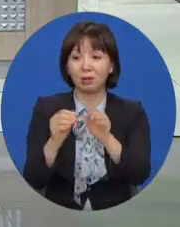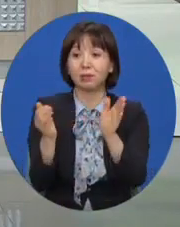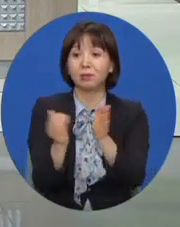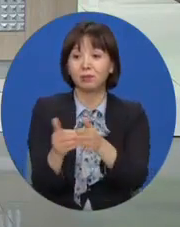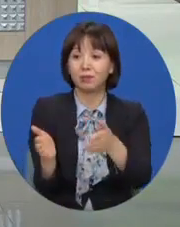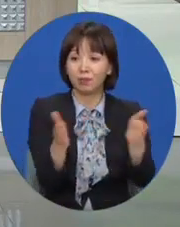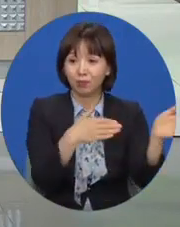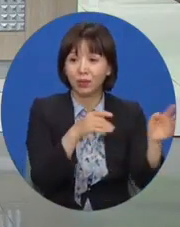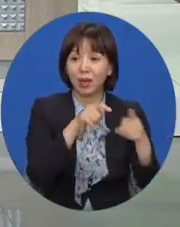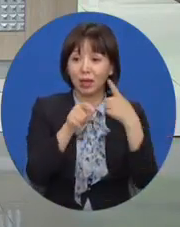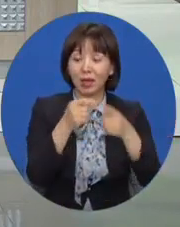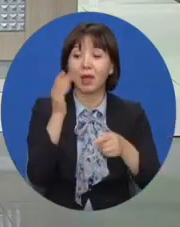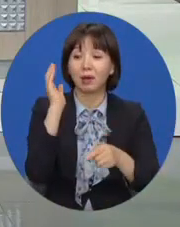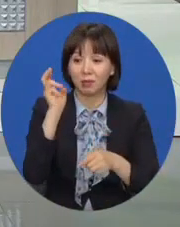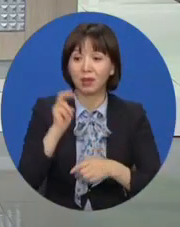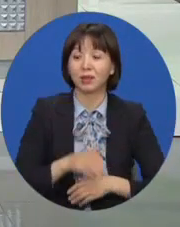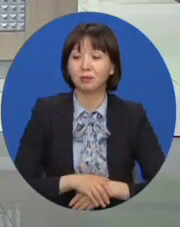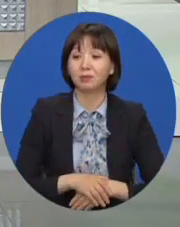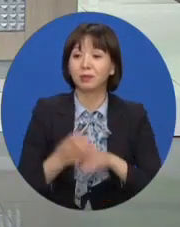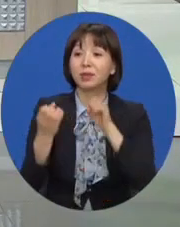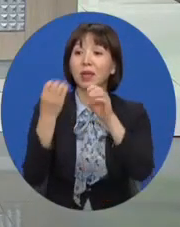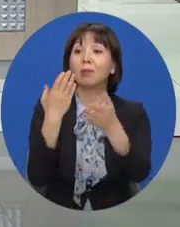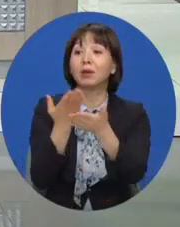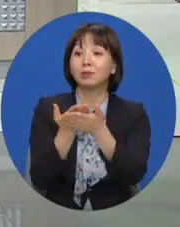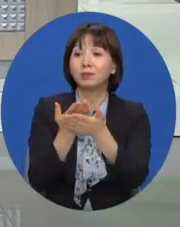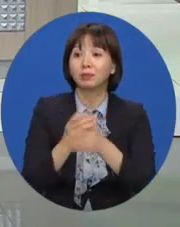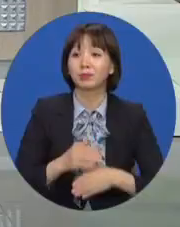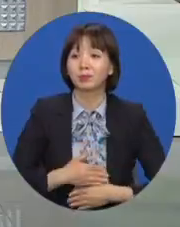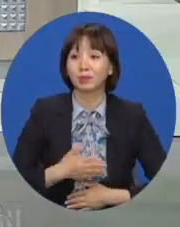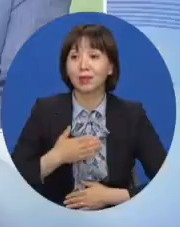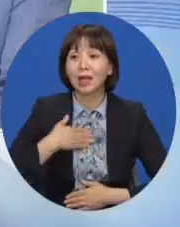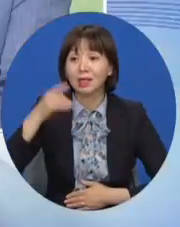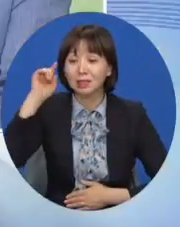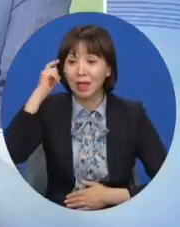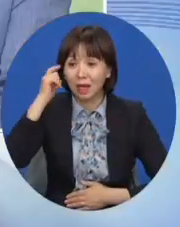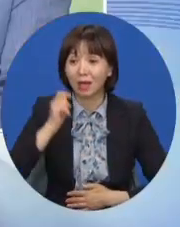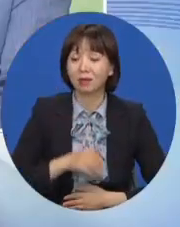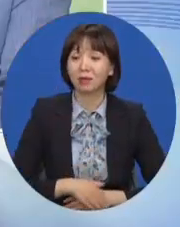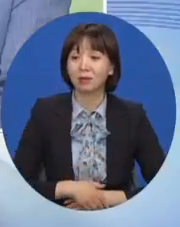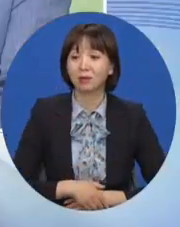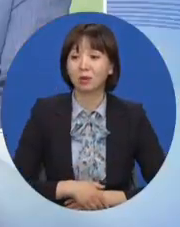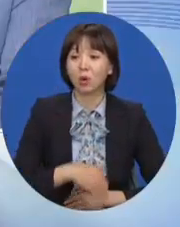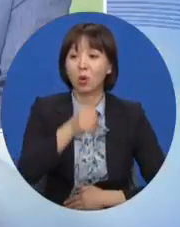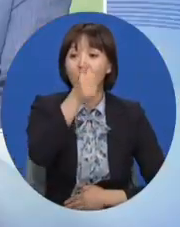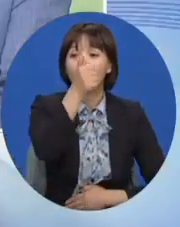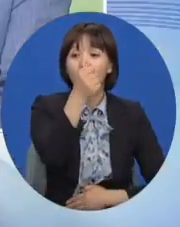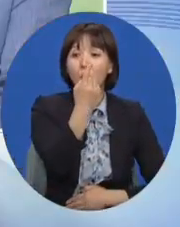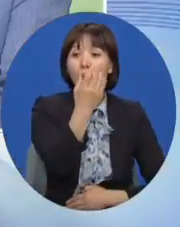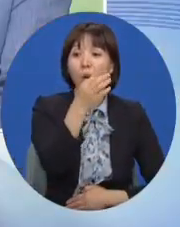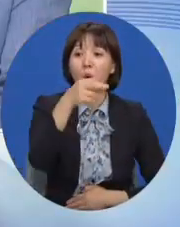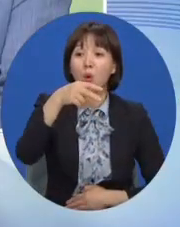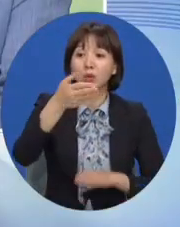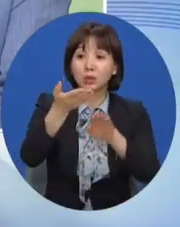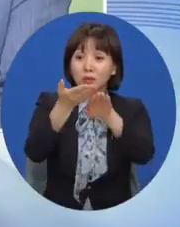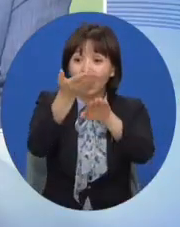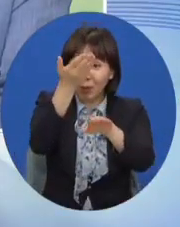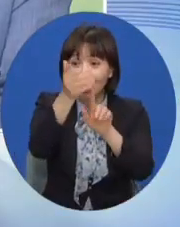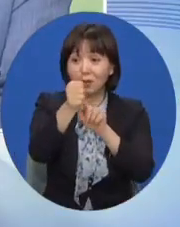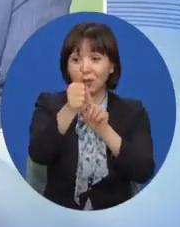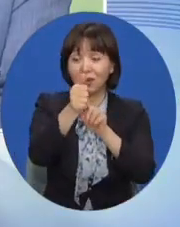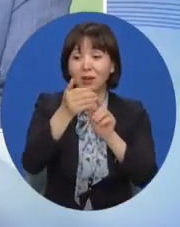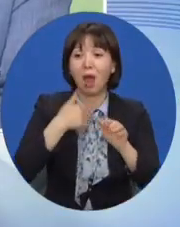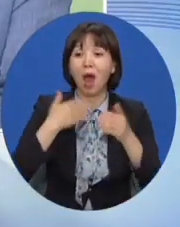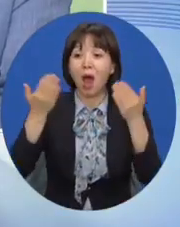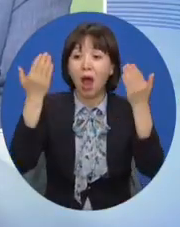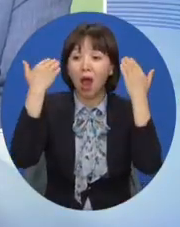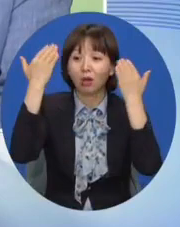아마 이해하셨을 것 같고요. 네, 그렇습니다. 답변해 주시죠. 네. 제 생각에는 우리 홍 선배님께서 제가 학교를